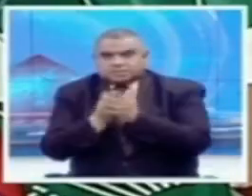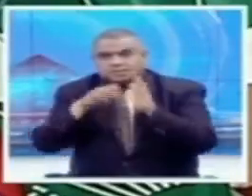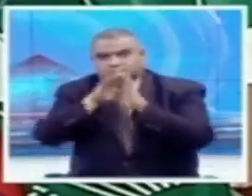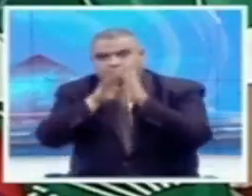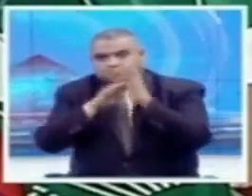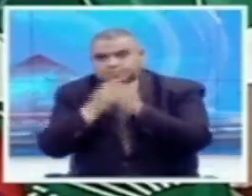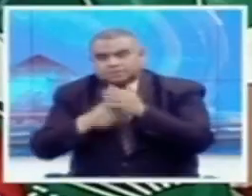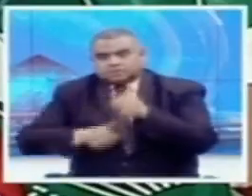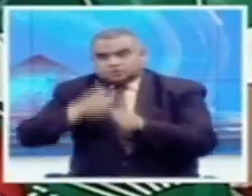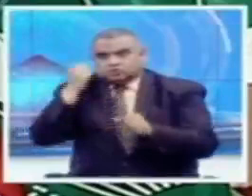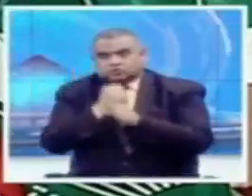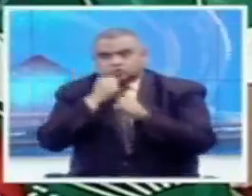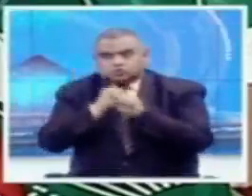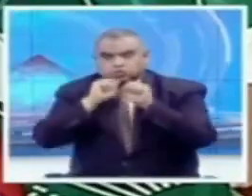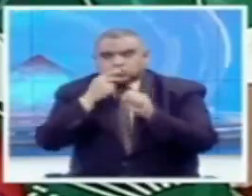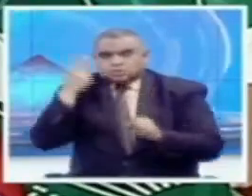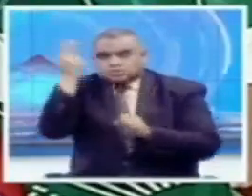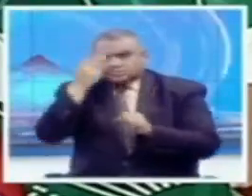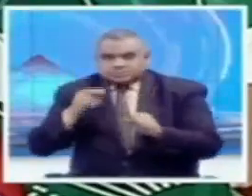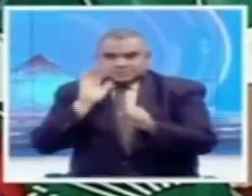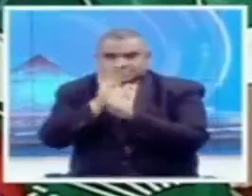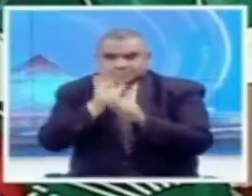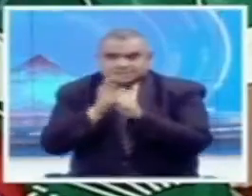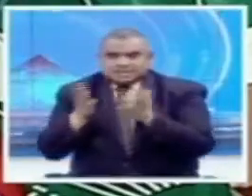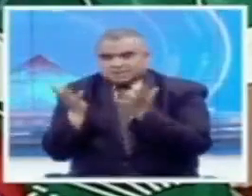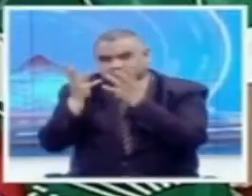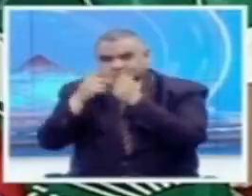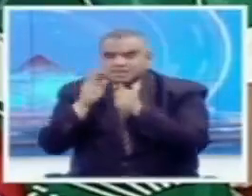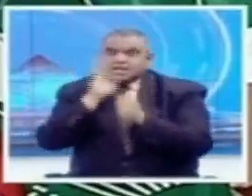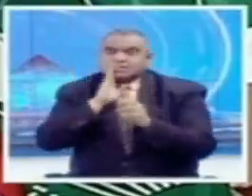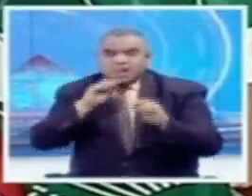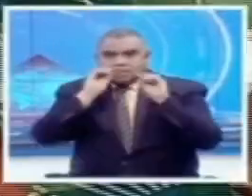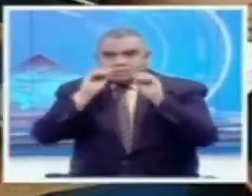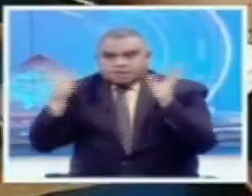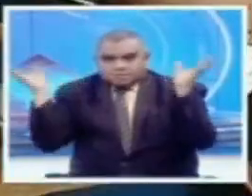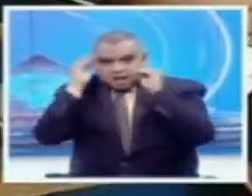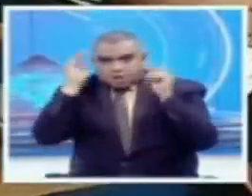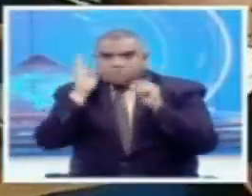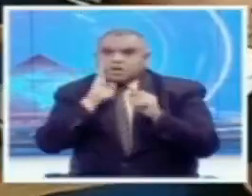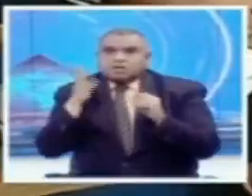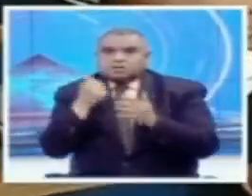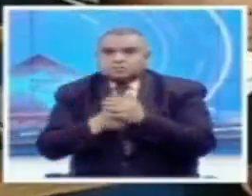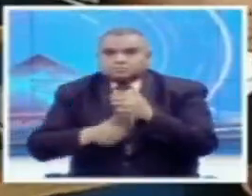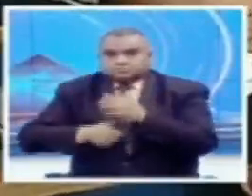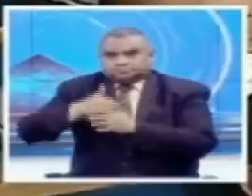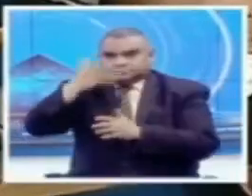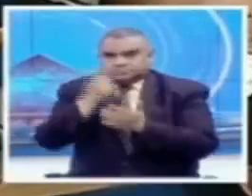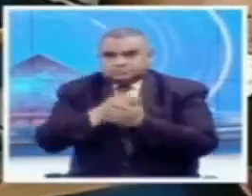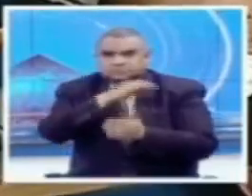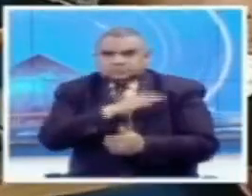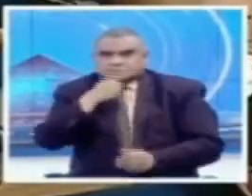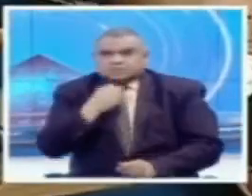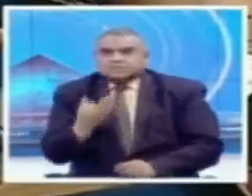مستويات الاشتغال فيه، صيانة وتجميعا ونشرا وتعريفا وتوظيفا، فهو تراث يفوق